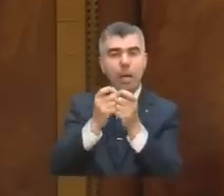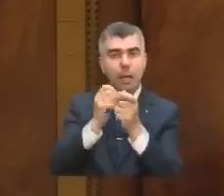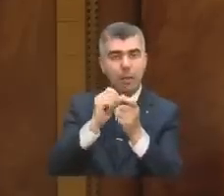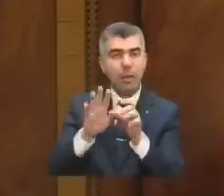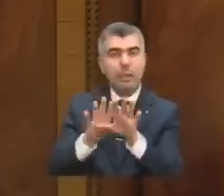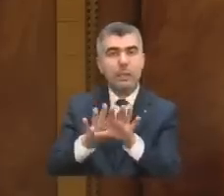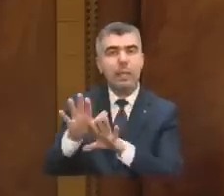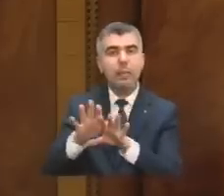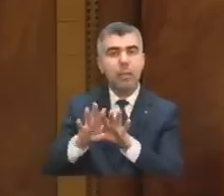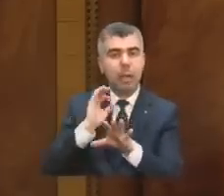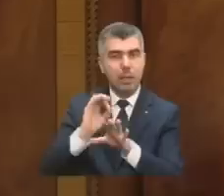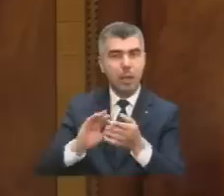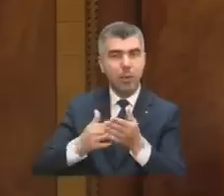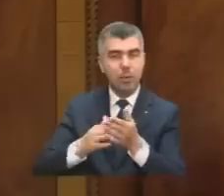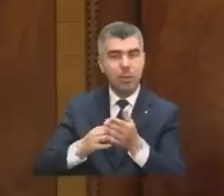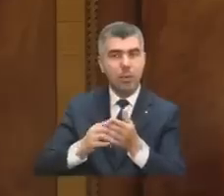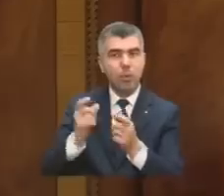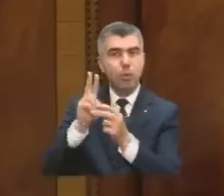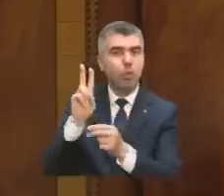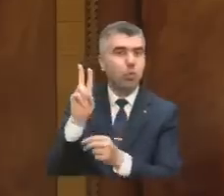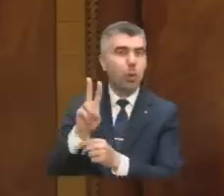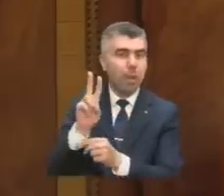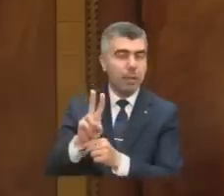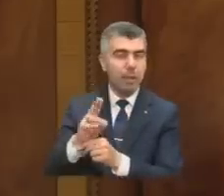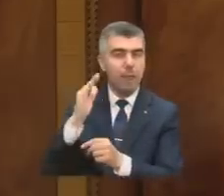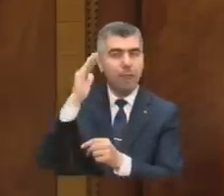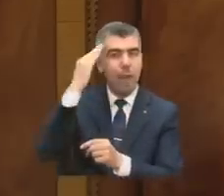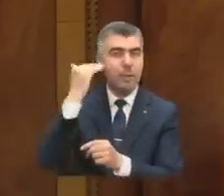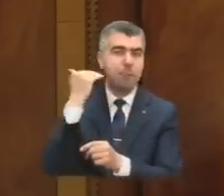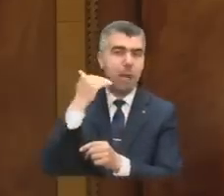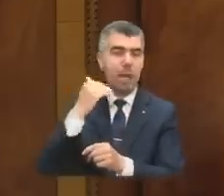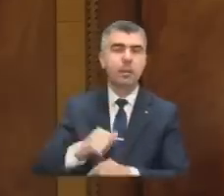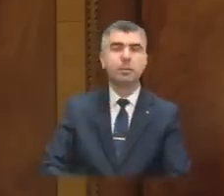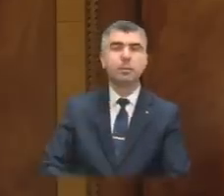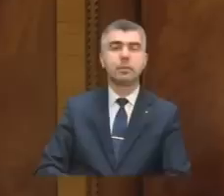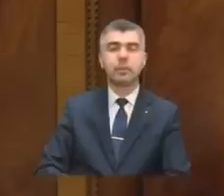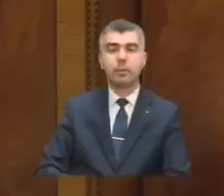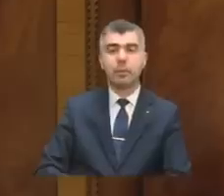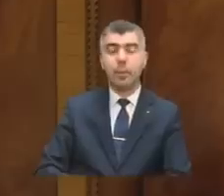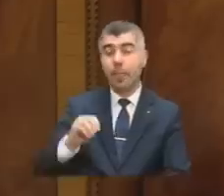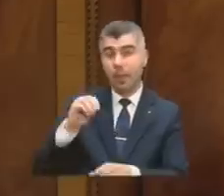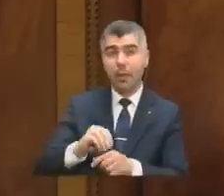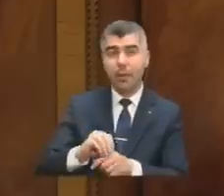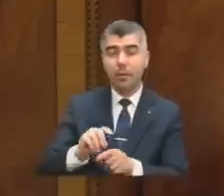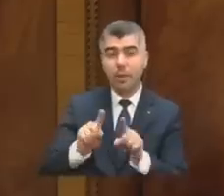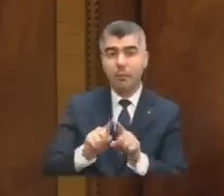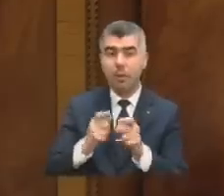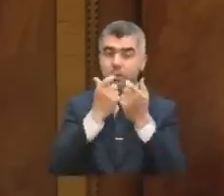تدبير مرفق النقل الحضري بجهه فاس مكناس وذلك قصد